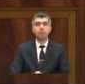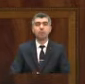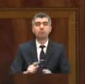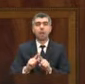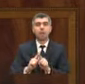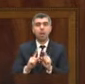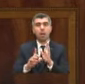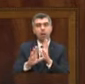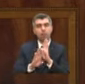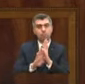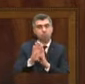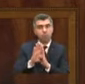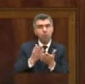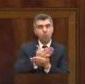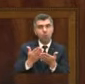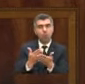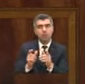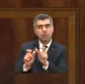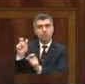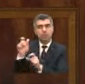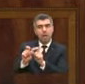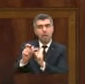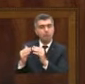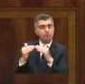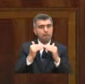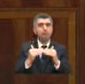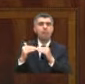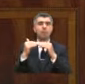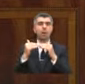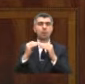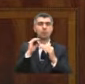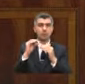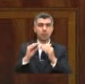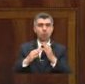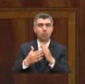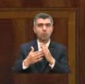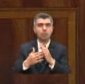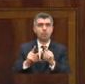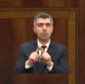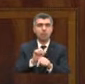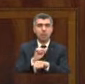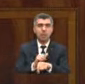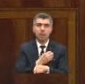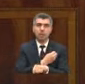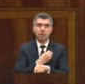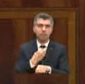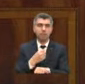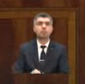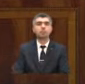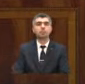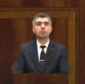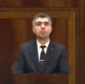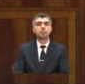الحق الاجتماعي واستفادة المواطنات والمواطنين على قدم المساواة من الاستفادة من هذا الحق.